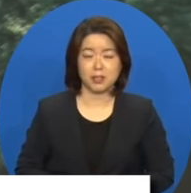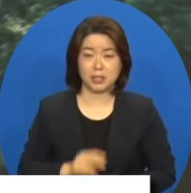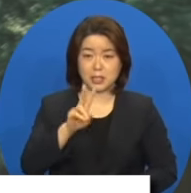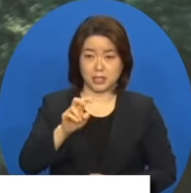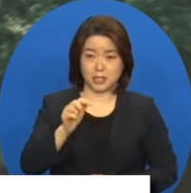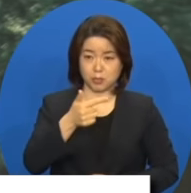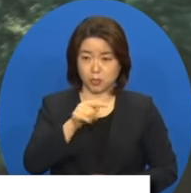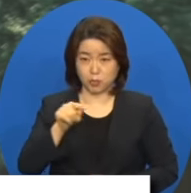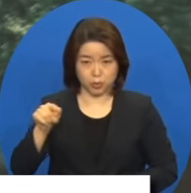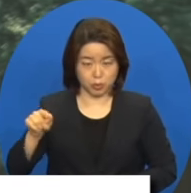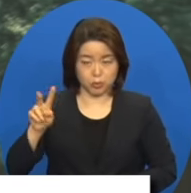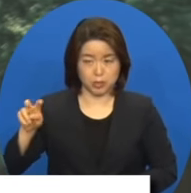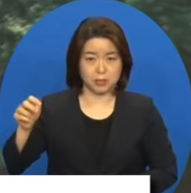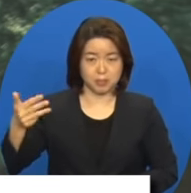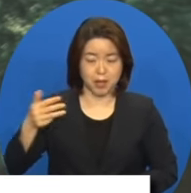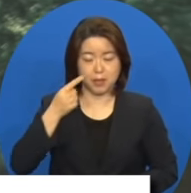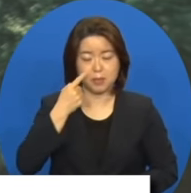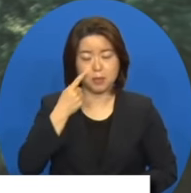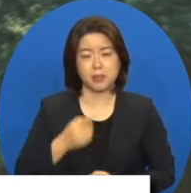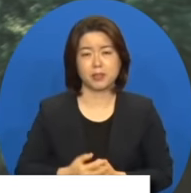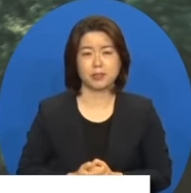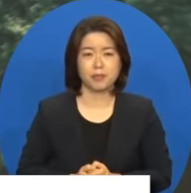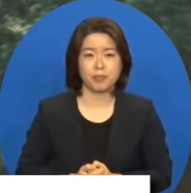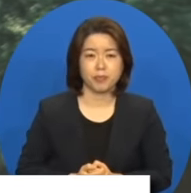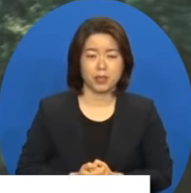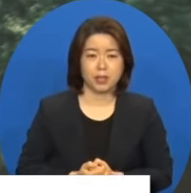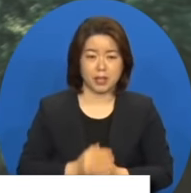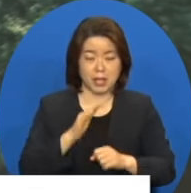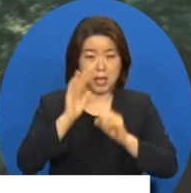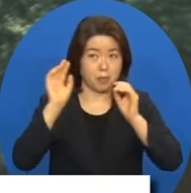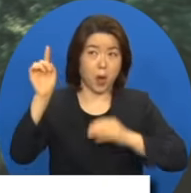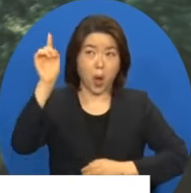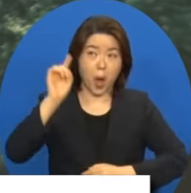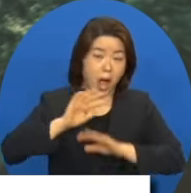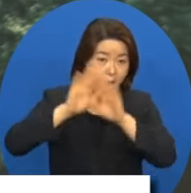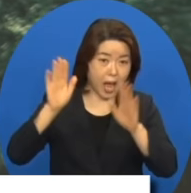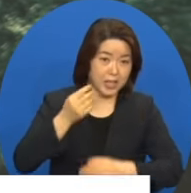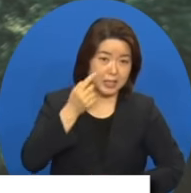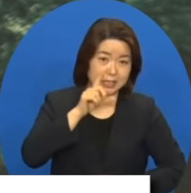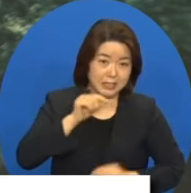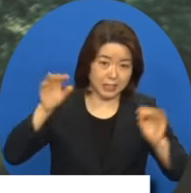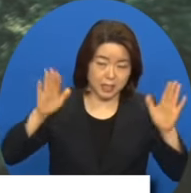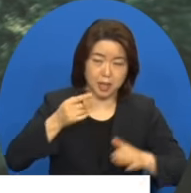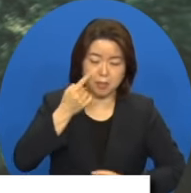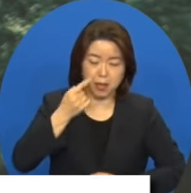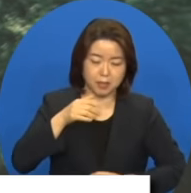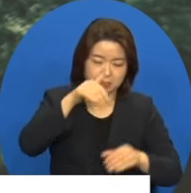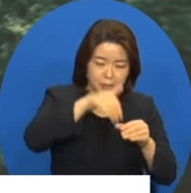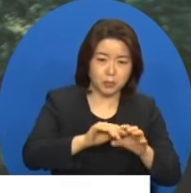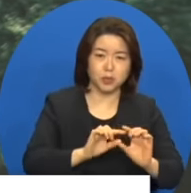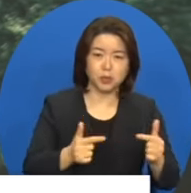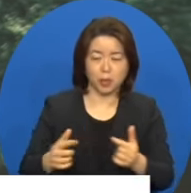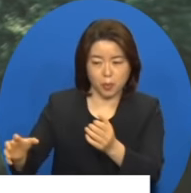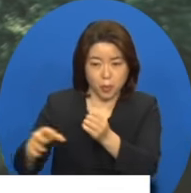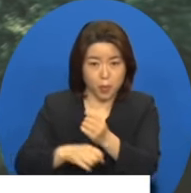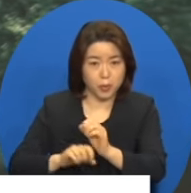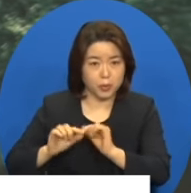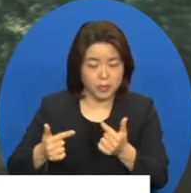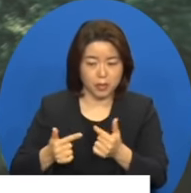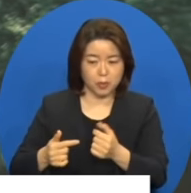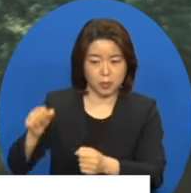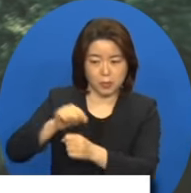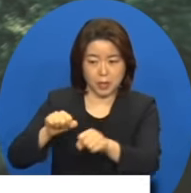26절부터 28절까지 보면 이렇게 말씀합니다. 공중의 새를 보라. 심지도 않고 거두지도 않고